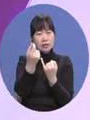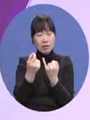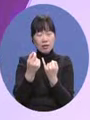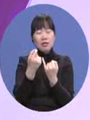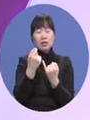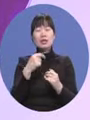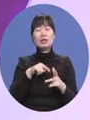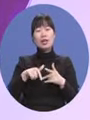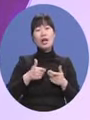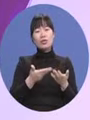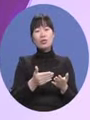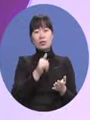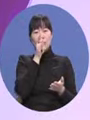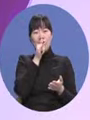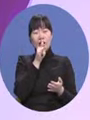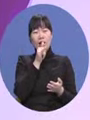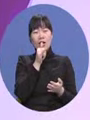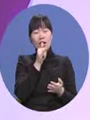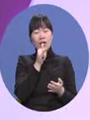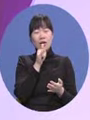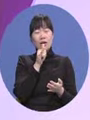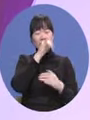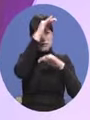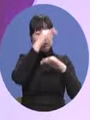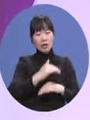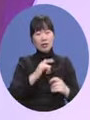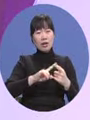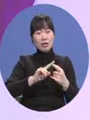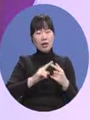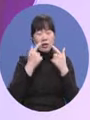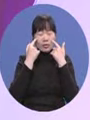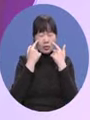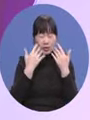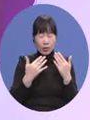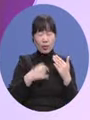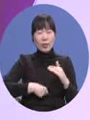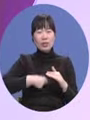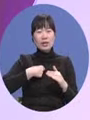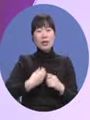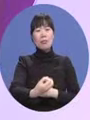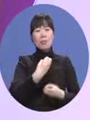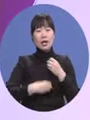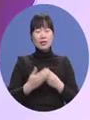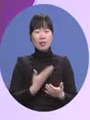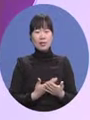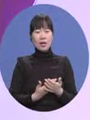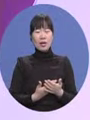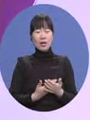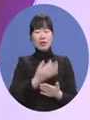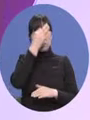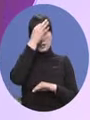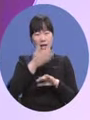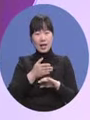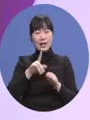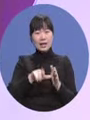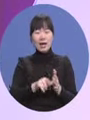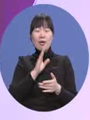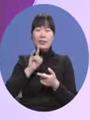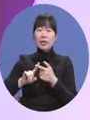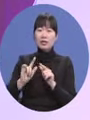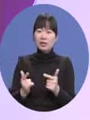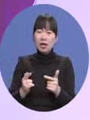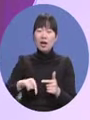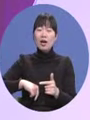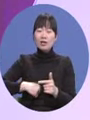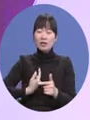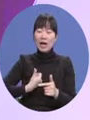본다. 그런데 어떻게 된 건지 한번 솔직히 말해보게 해다오. 그래서 미안하다 할 때 합리화도 아니고 자기 얘기를